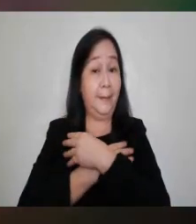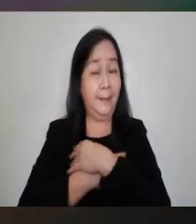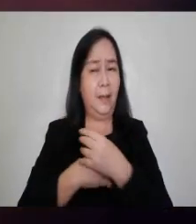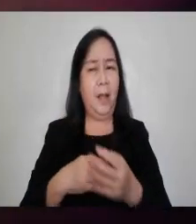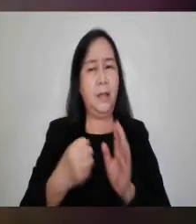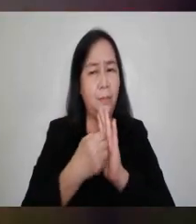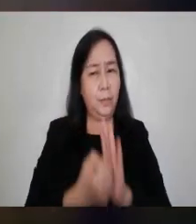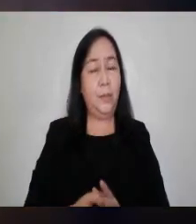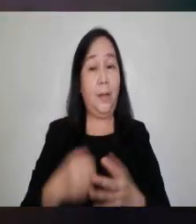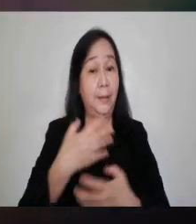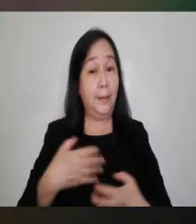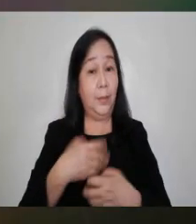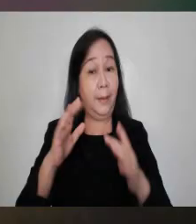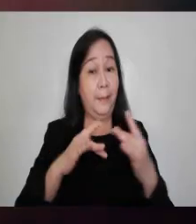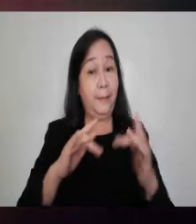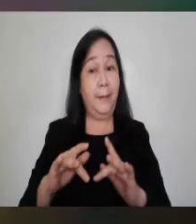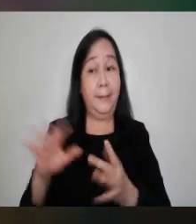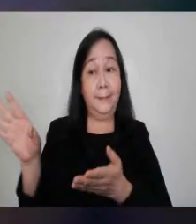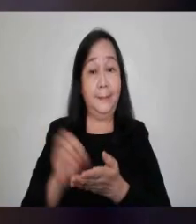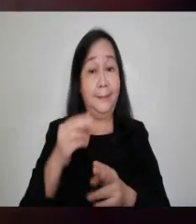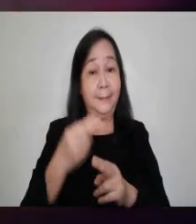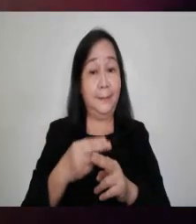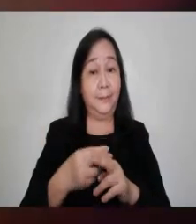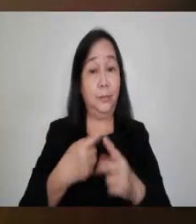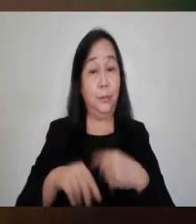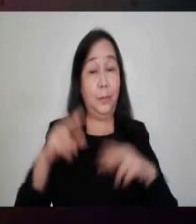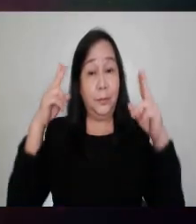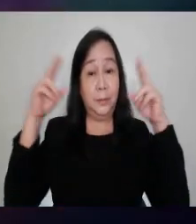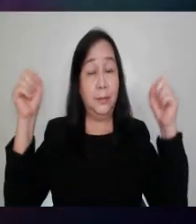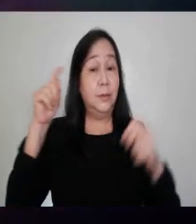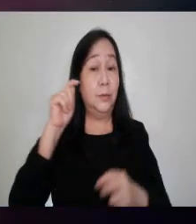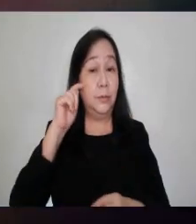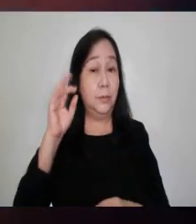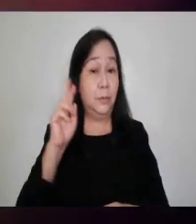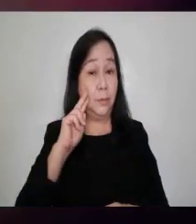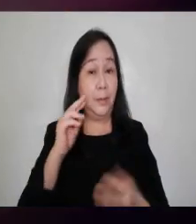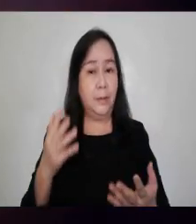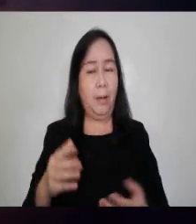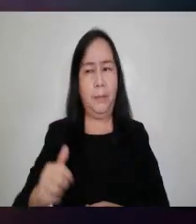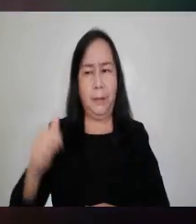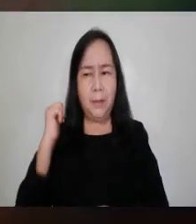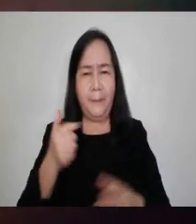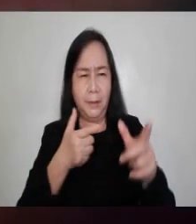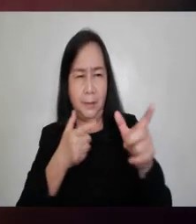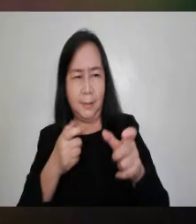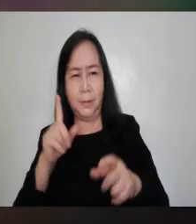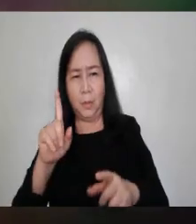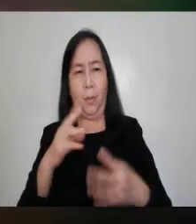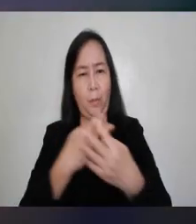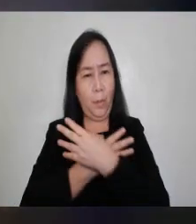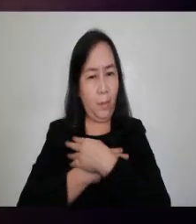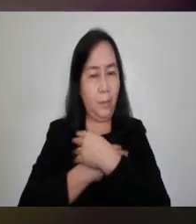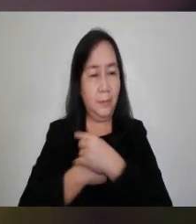ay naging simbolo ng aliw at habag. Ipinangalan nito sa Pangulong Theodore Roosevelt matapos niyang